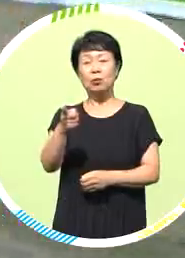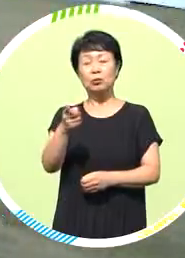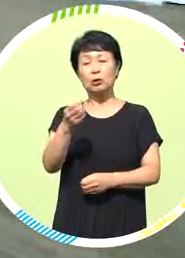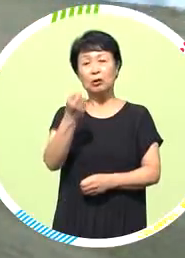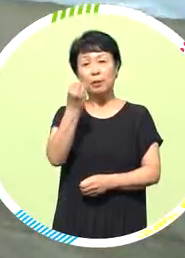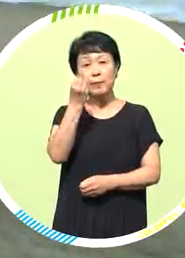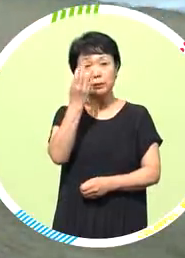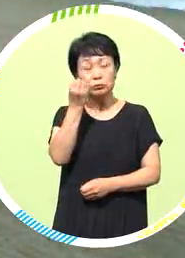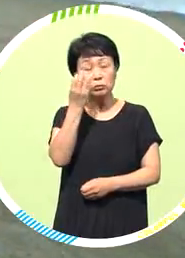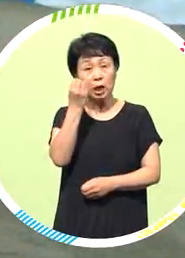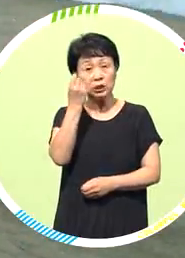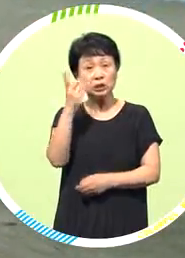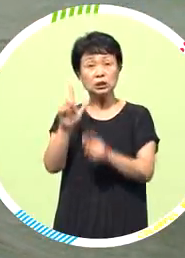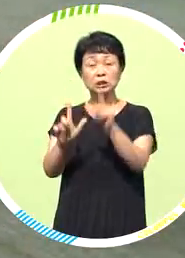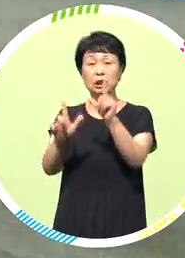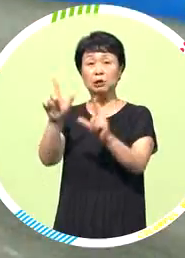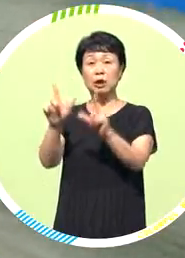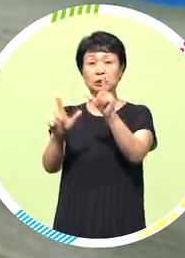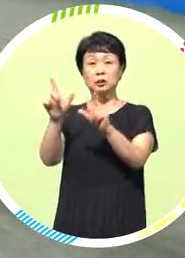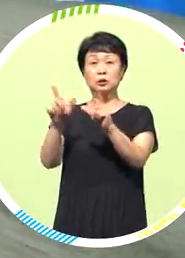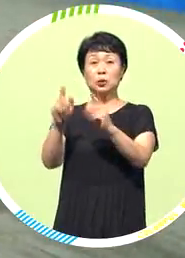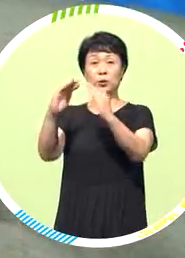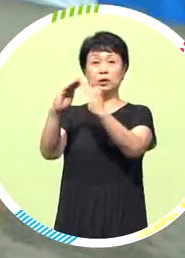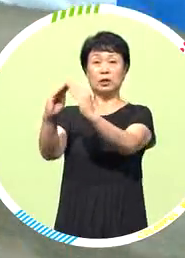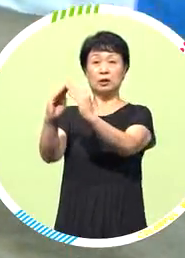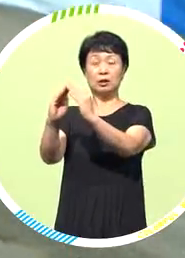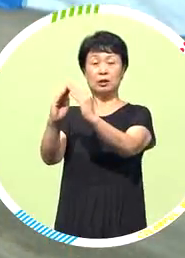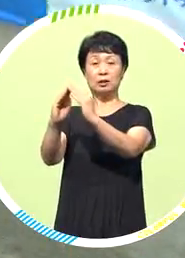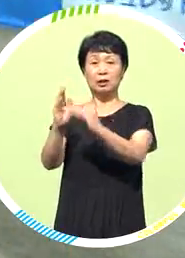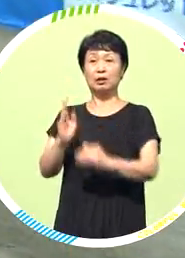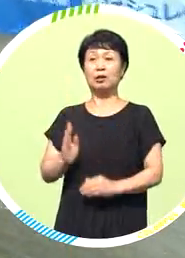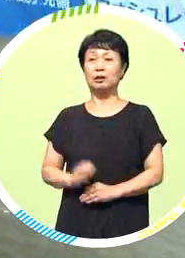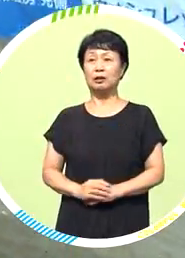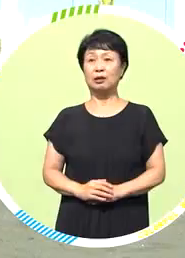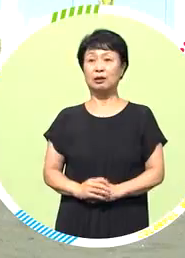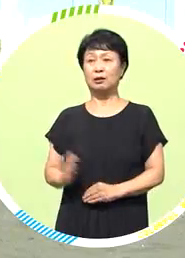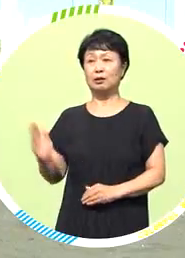くないですか？形が面白い。ちょっと行ってみましょう。